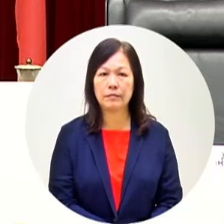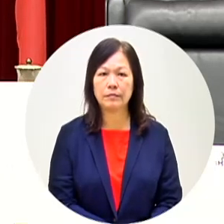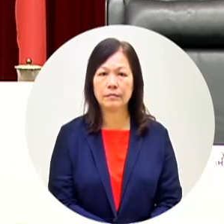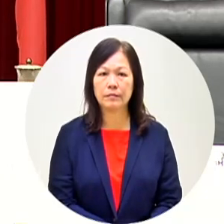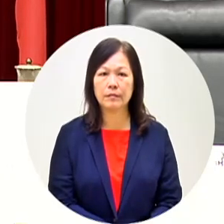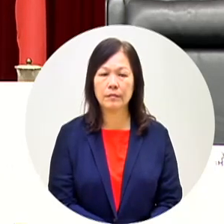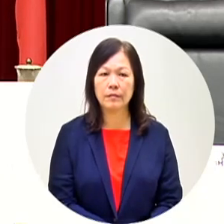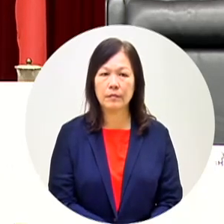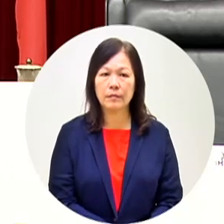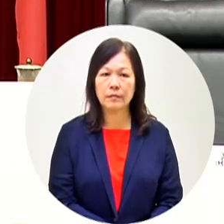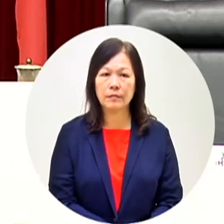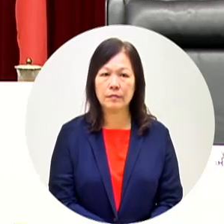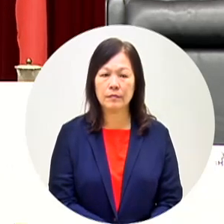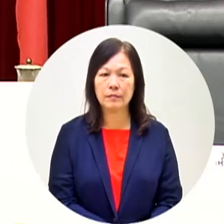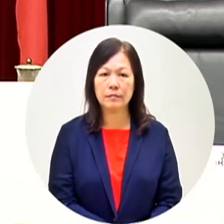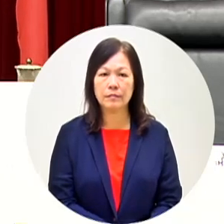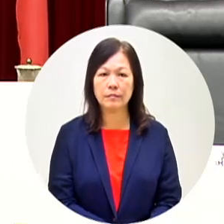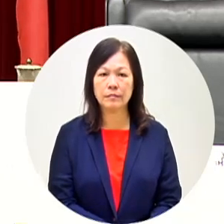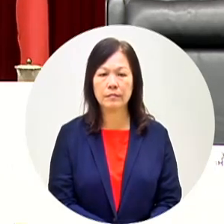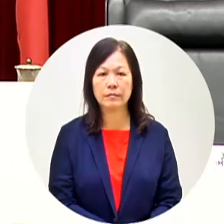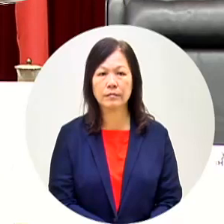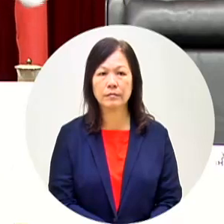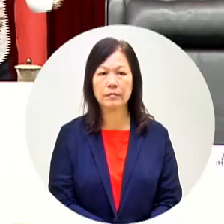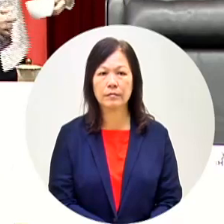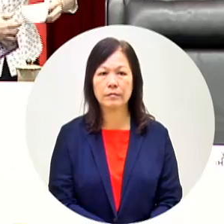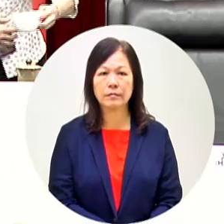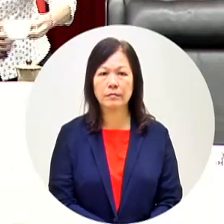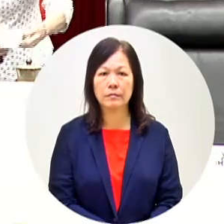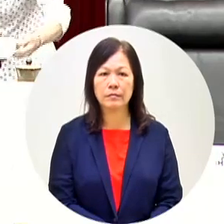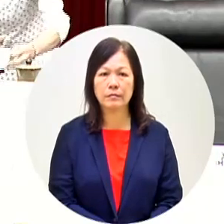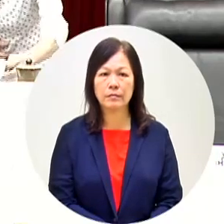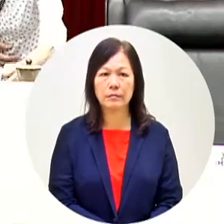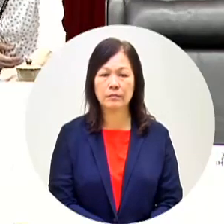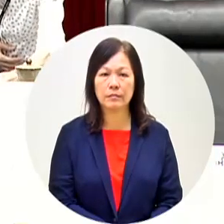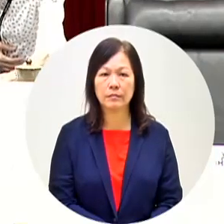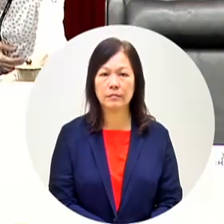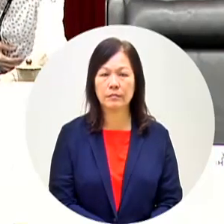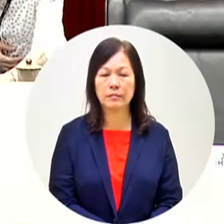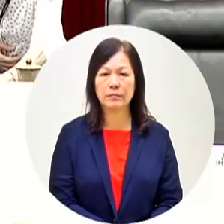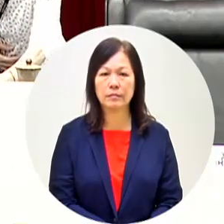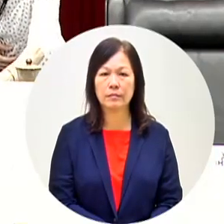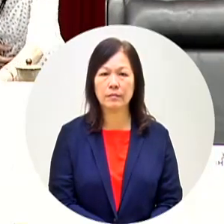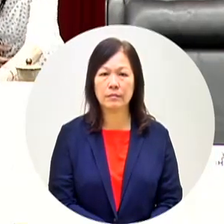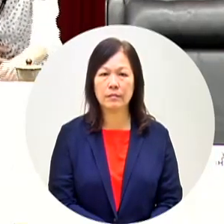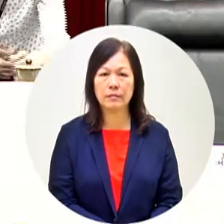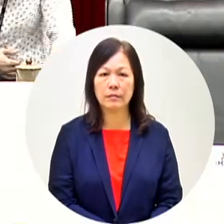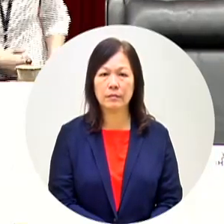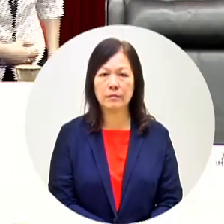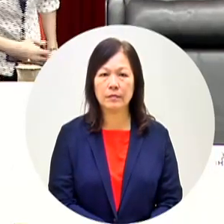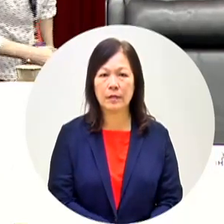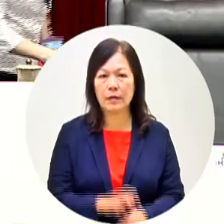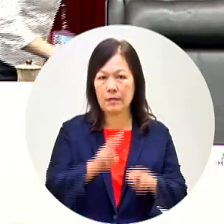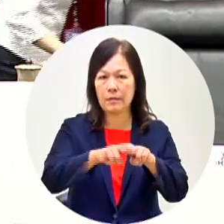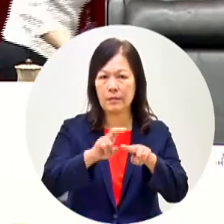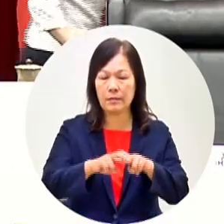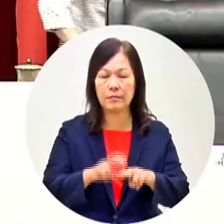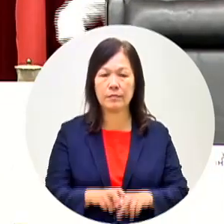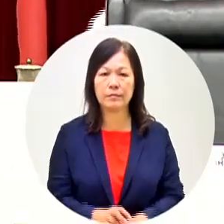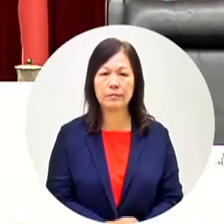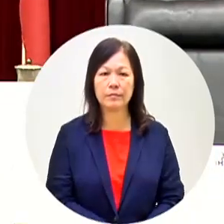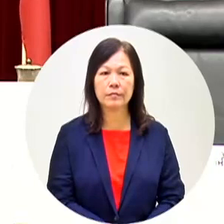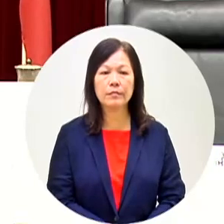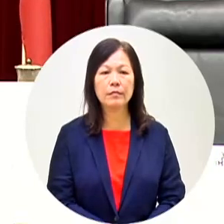啊， 来又来，半片啊，半片啊。 来，先请坐。 哎，请坐，请坐。来，站起来。